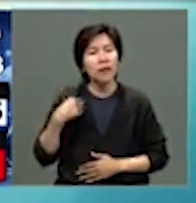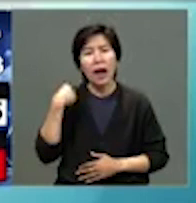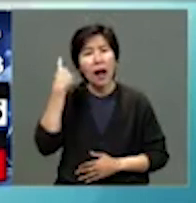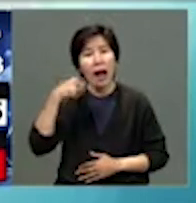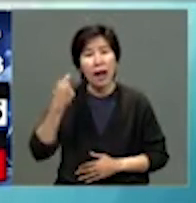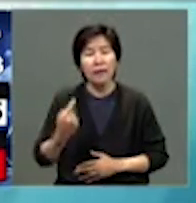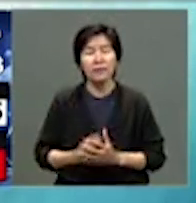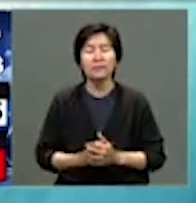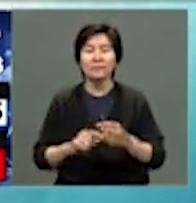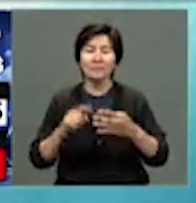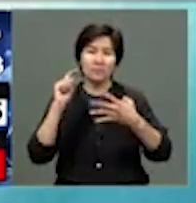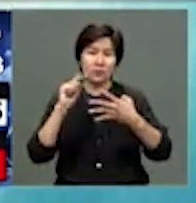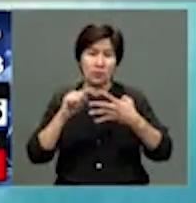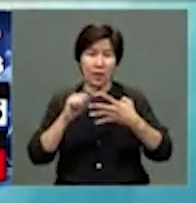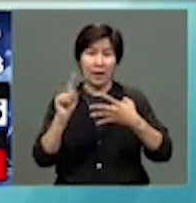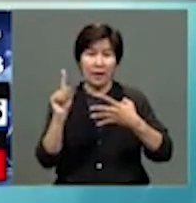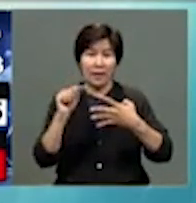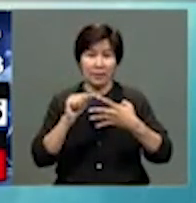รายนี้เป็นอย่างไรบ้างนะครับก็พบว่ารายที่1